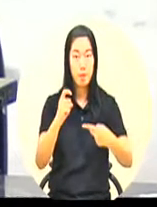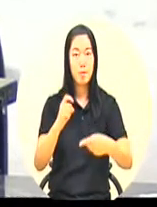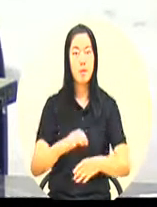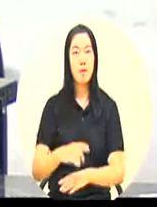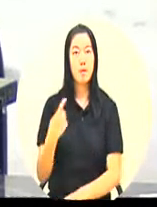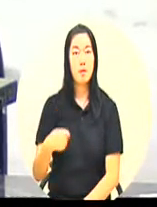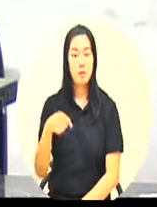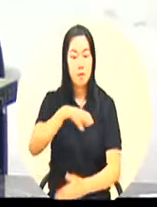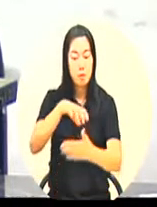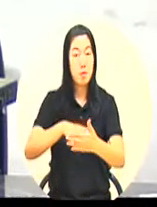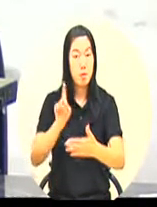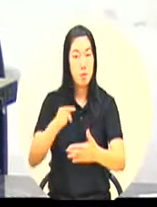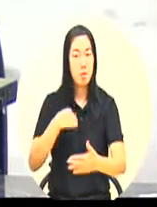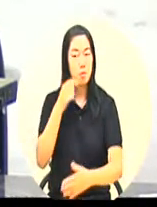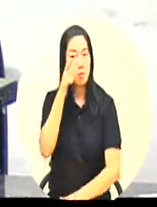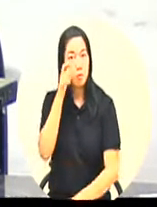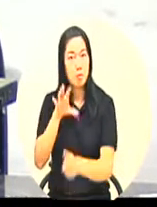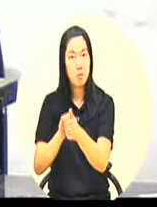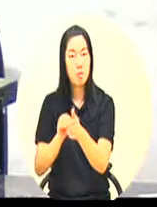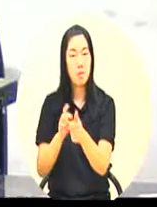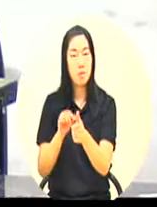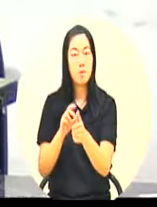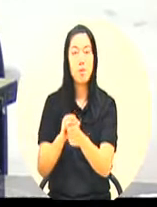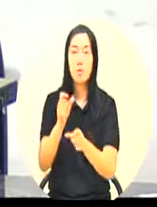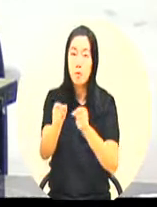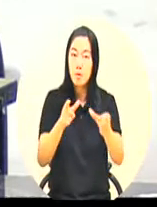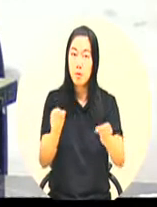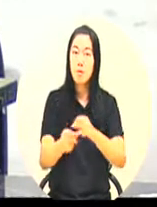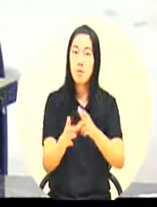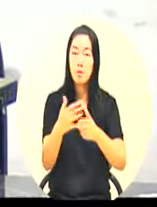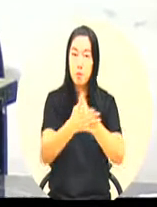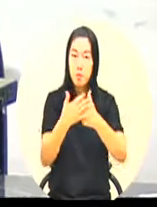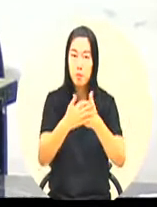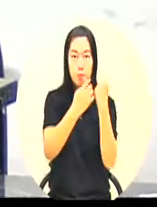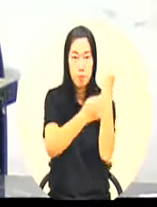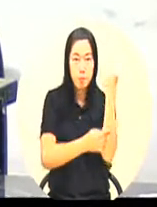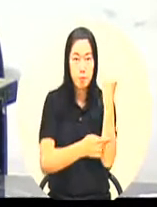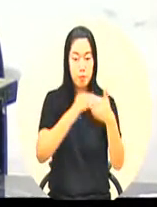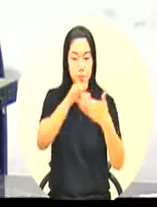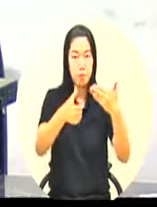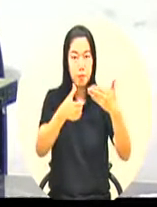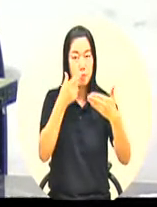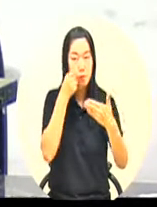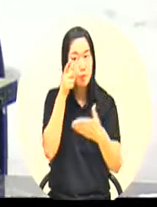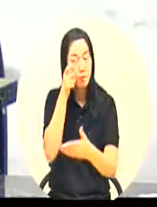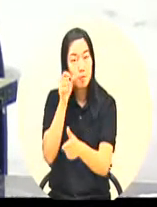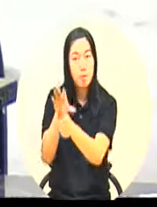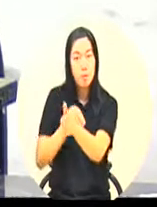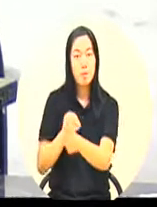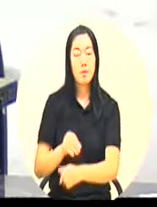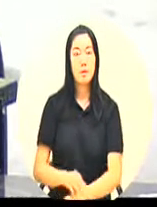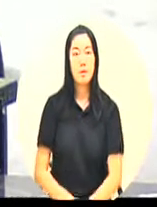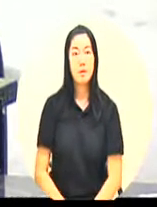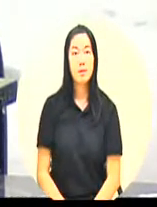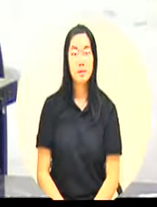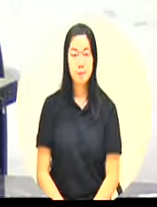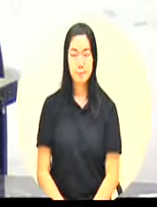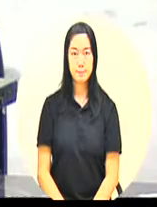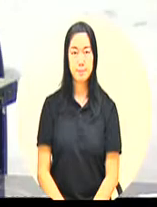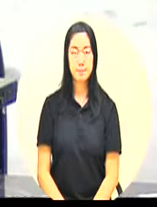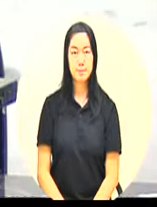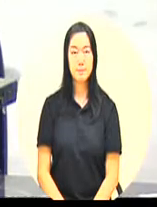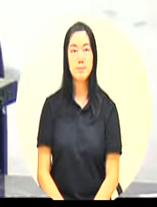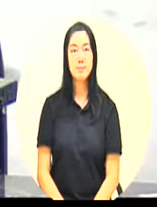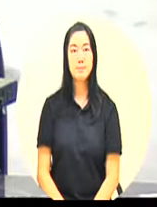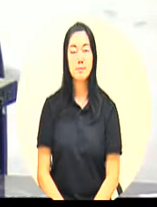有参酌消费者保护法的规定哈。其实，第十条之一的我们 那